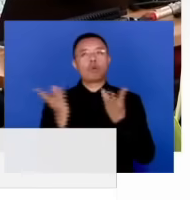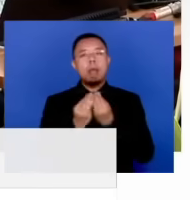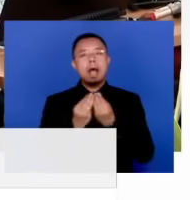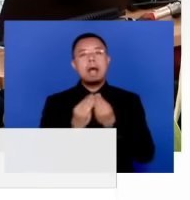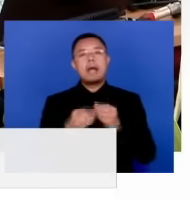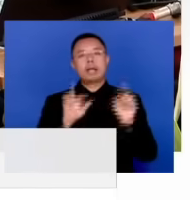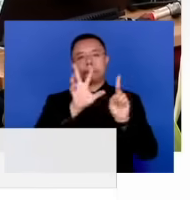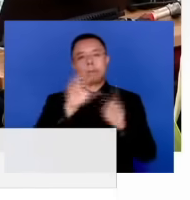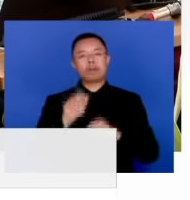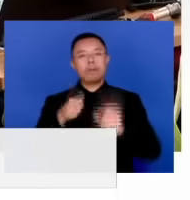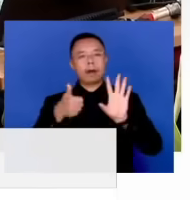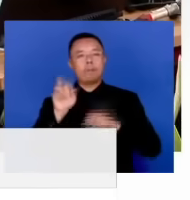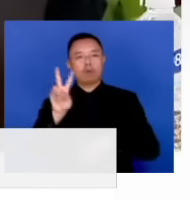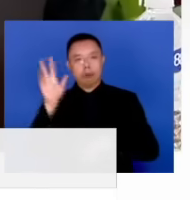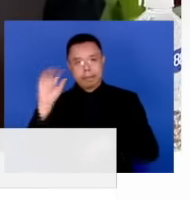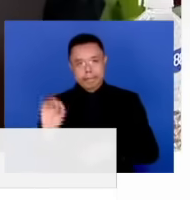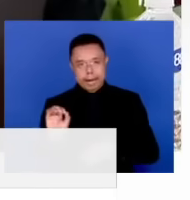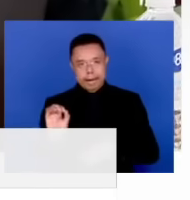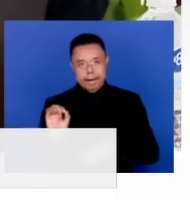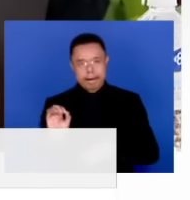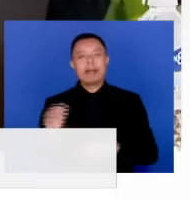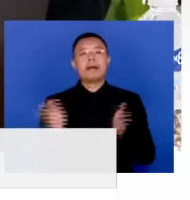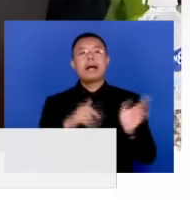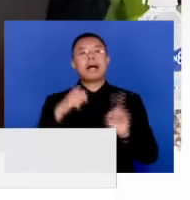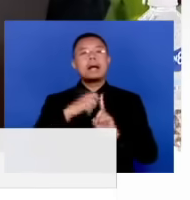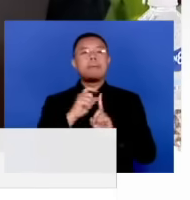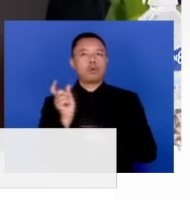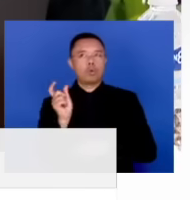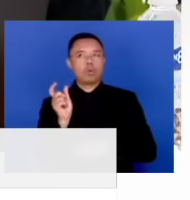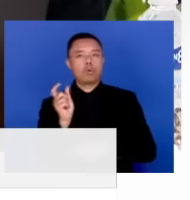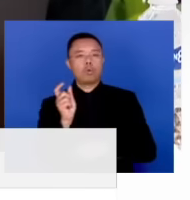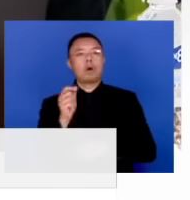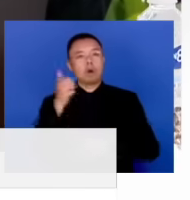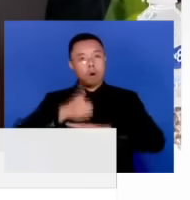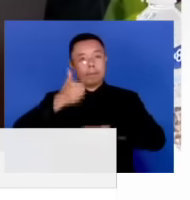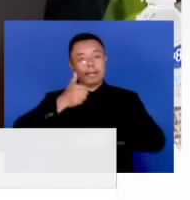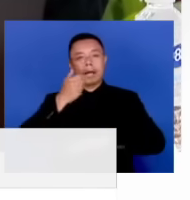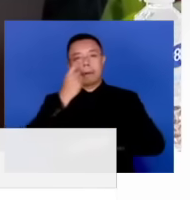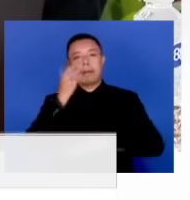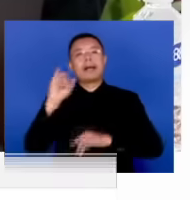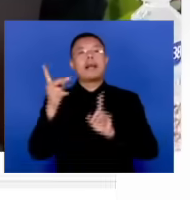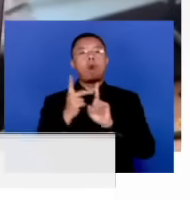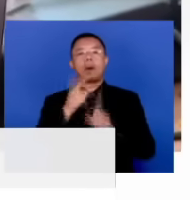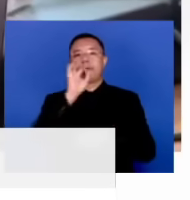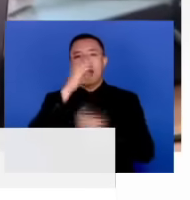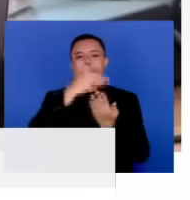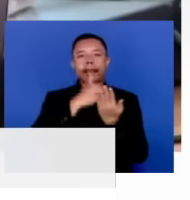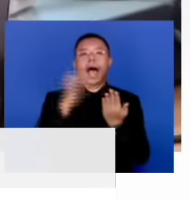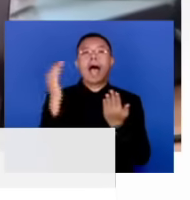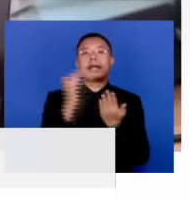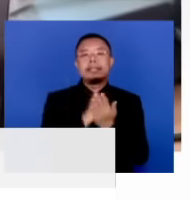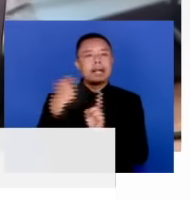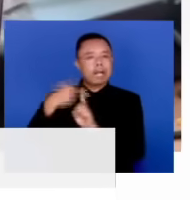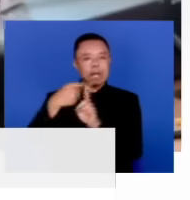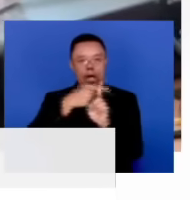mencapai 19,62%. Nah, Komisioner KPU Idam Holik juga mengatakan bahwa data tersebut merupakan hasil dari